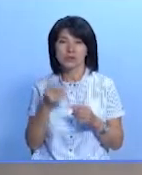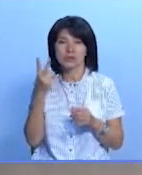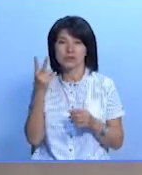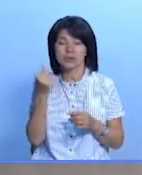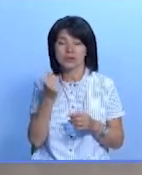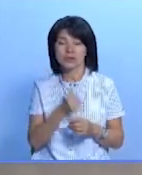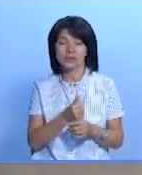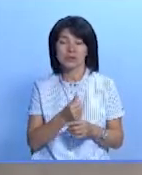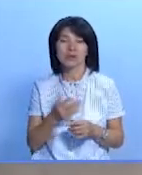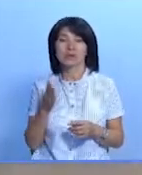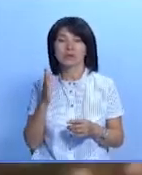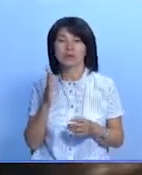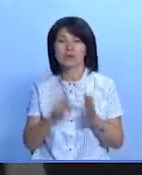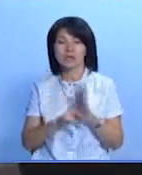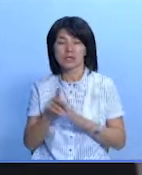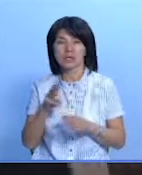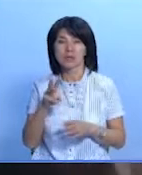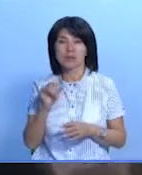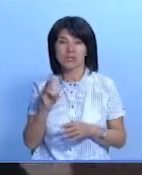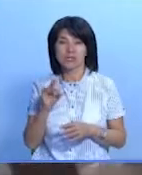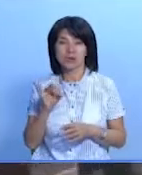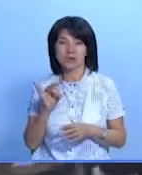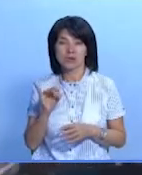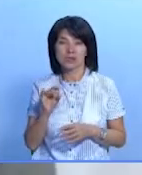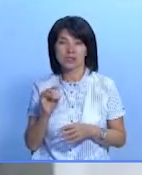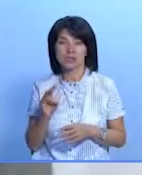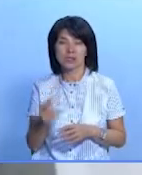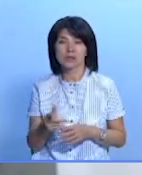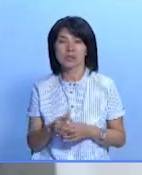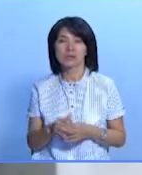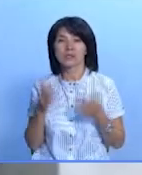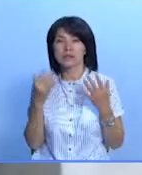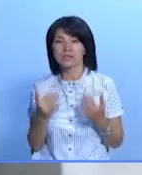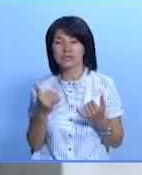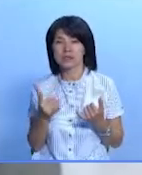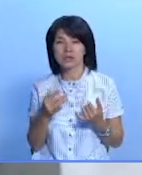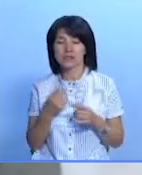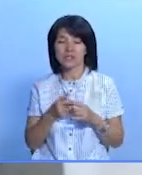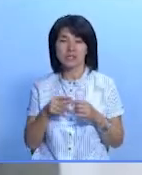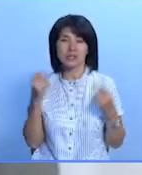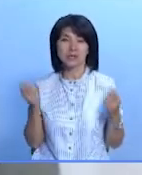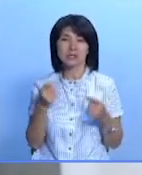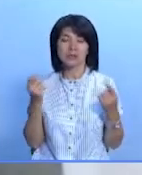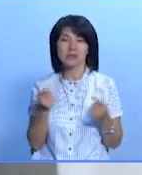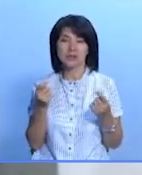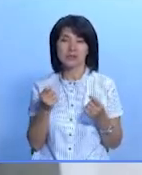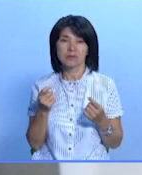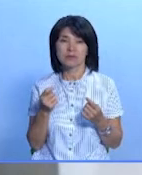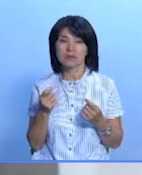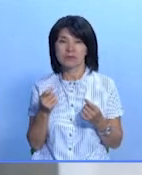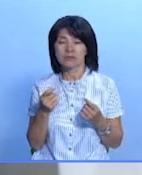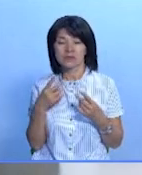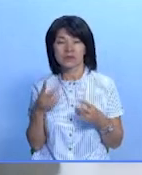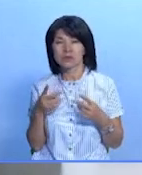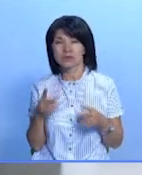енгізу керек дегенде әңгімелер басталды. Сондықтан да қазіргі індет кезде тойдан біраз бас тартсаңыздар жақсы болар еді деп